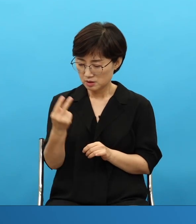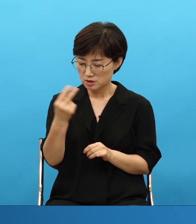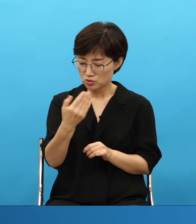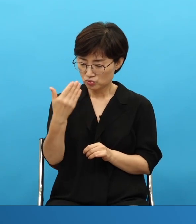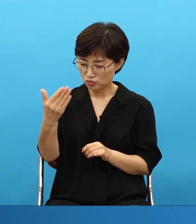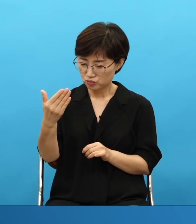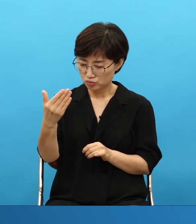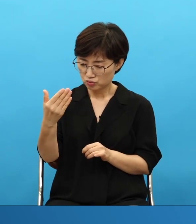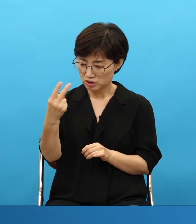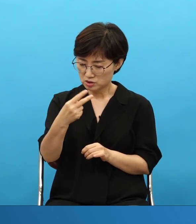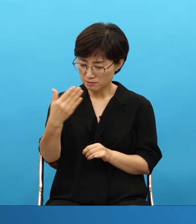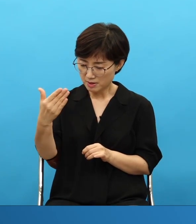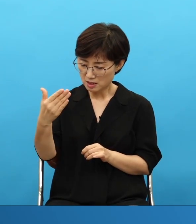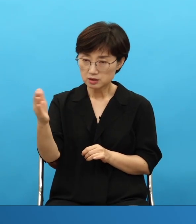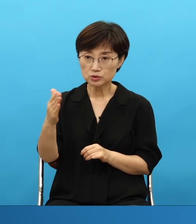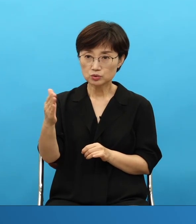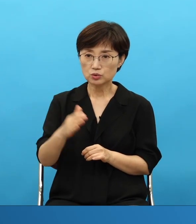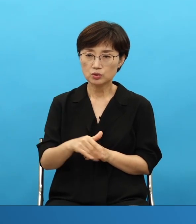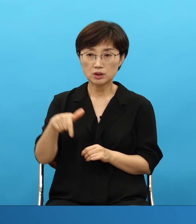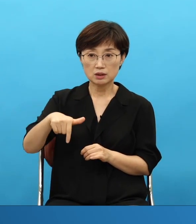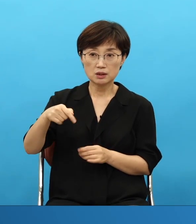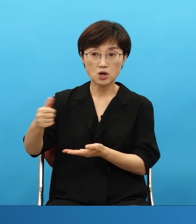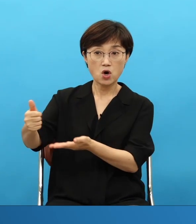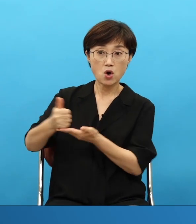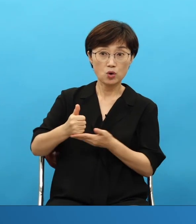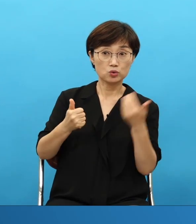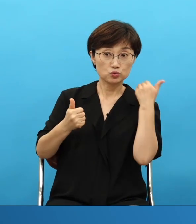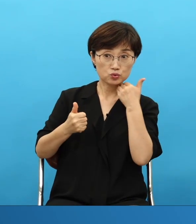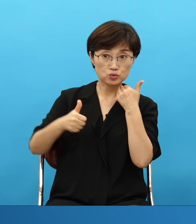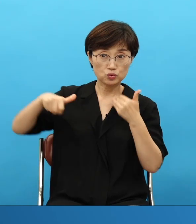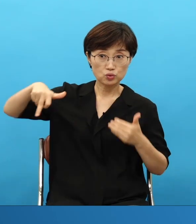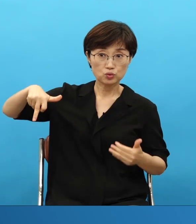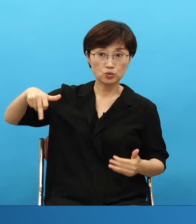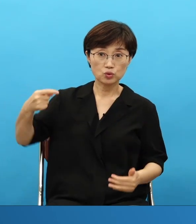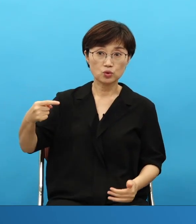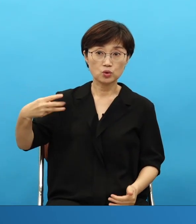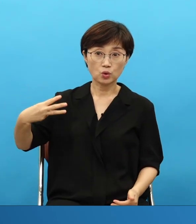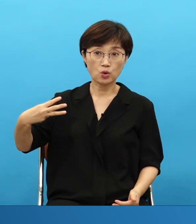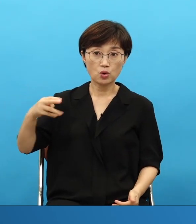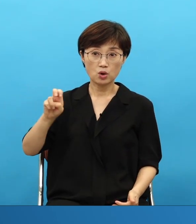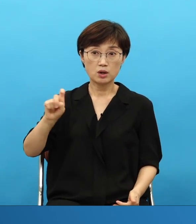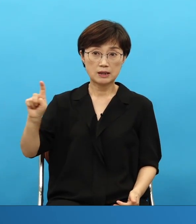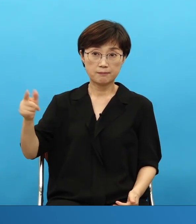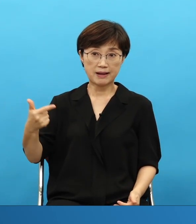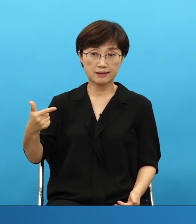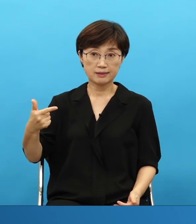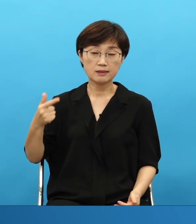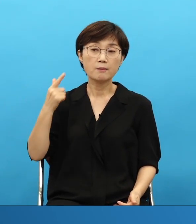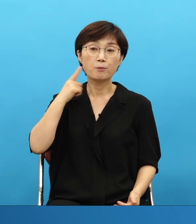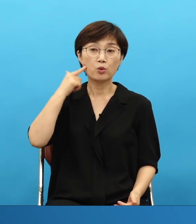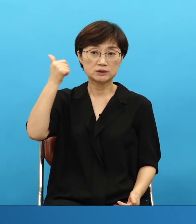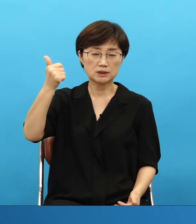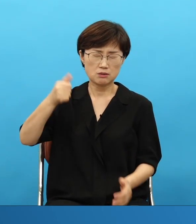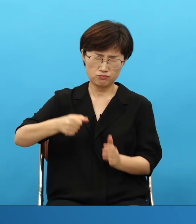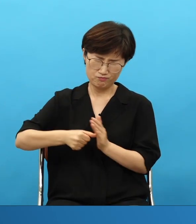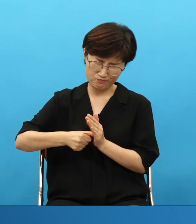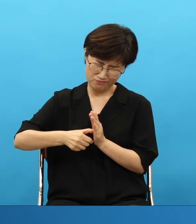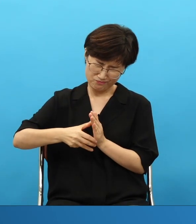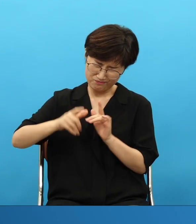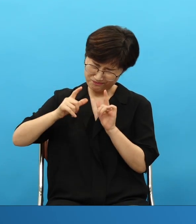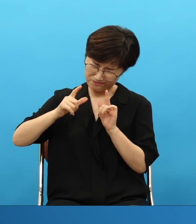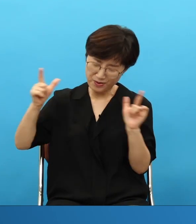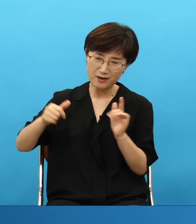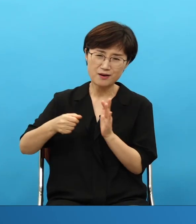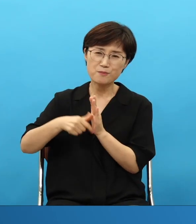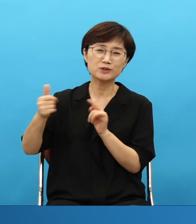2009년도인가 8년도 여기에 로버트 콜만이라는 목사님이 우리에게 오셨습니다. About 2008 or 9, Robert Corman, the pastor, came